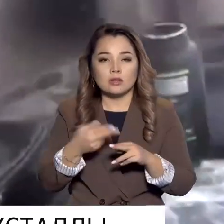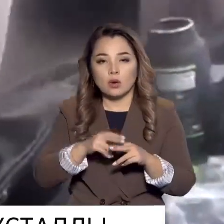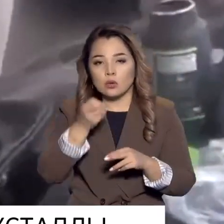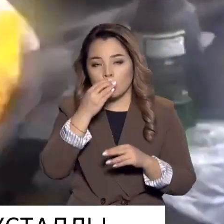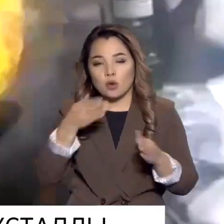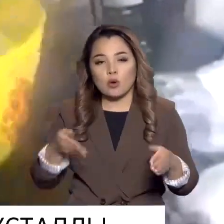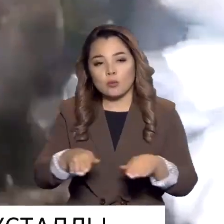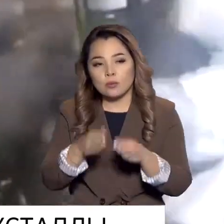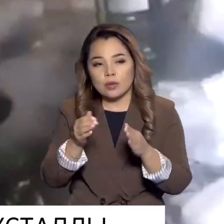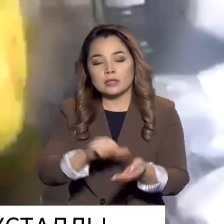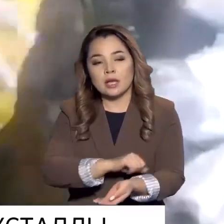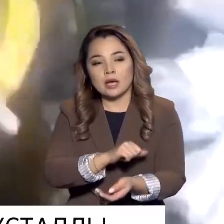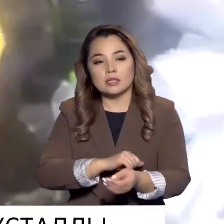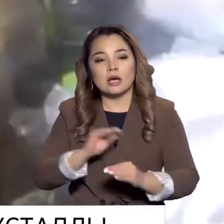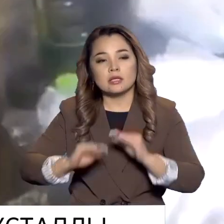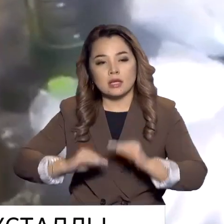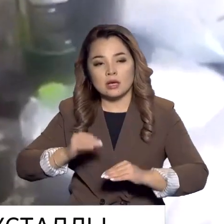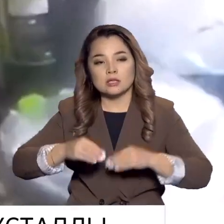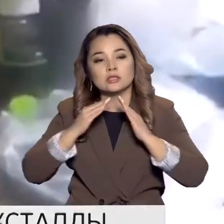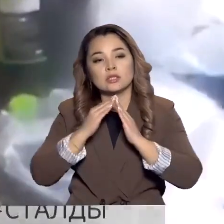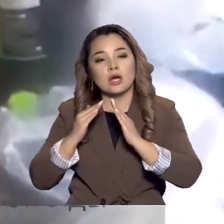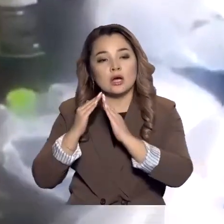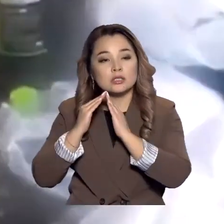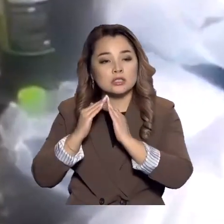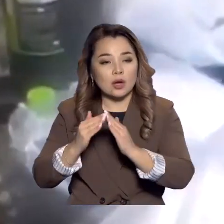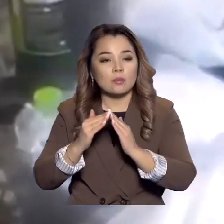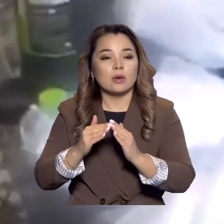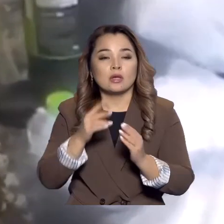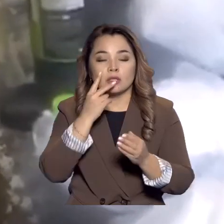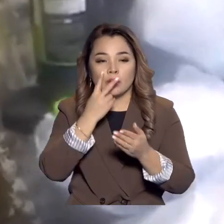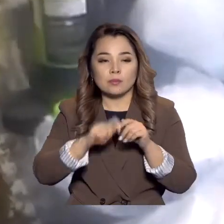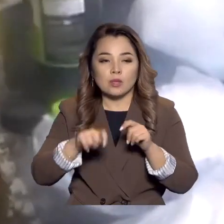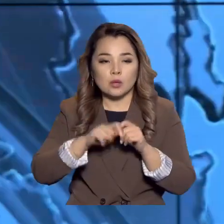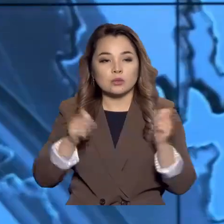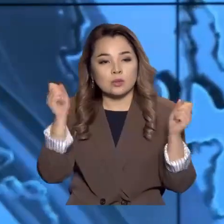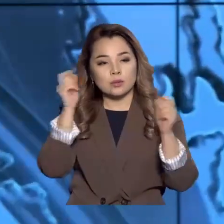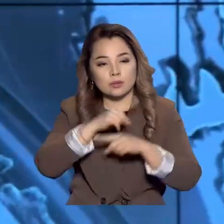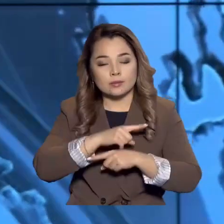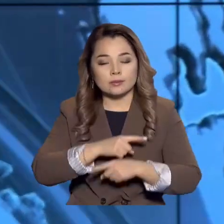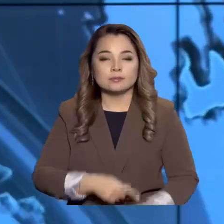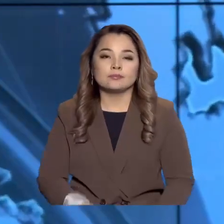ғұмыраларына есірткі өсірілген жылыжай бары да анықталды.